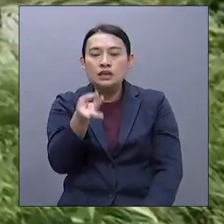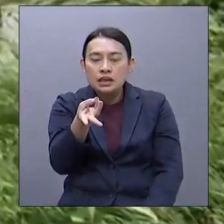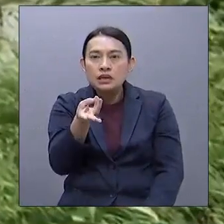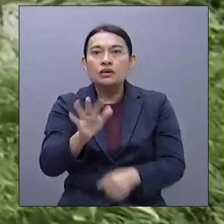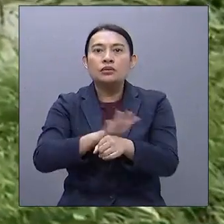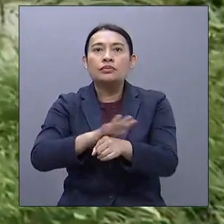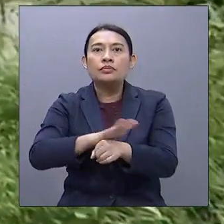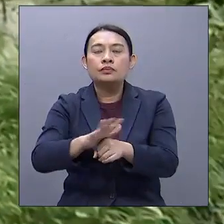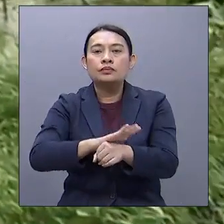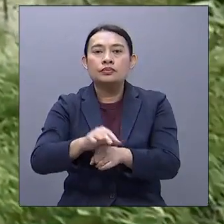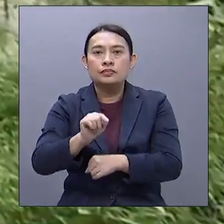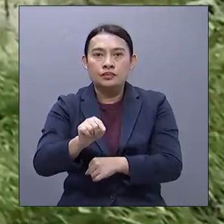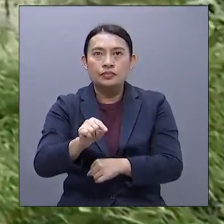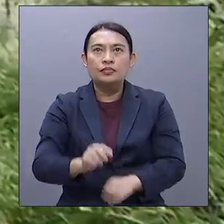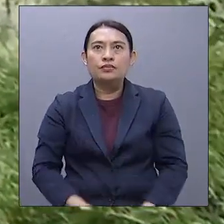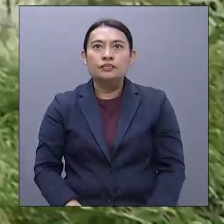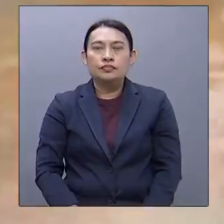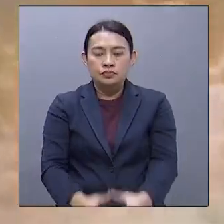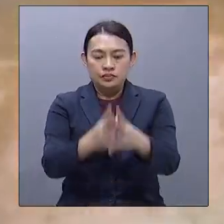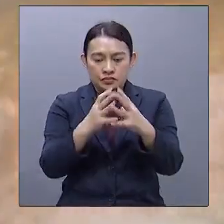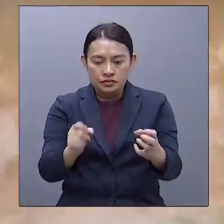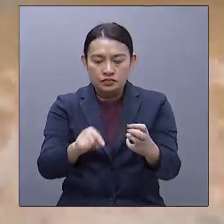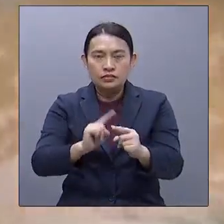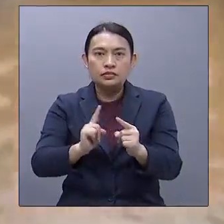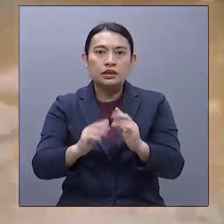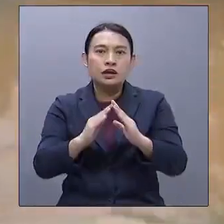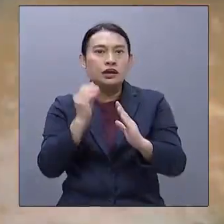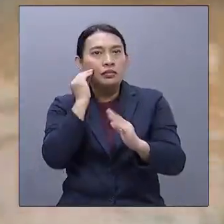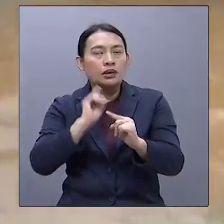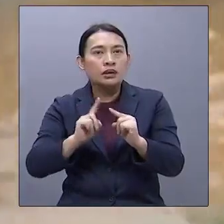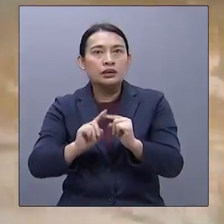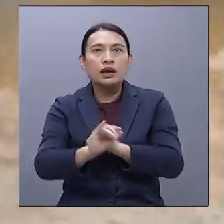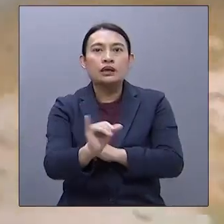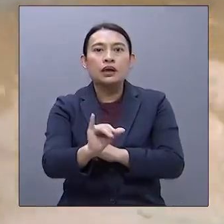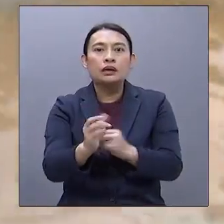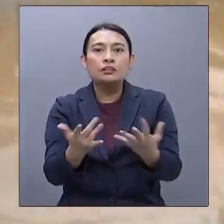นักยังไม่มีรายงานความเสียหายเกี่ยวกับอาคารบ้านเรือนออกมาอย่างชัดเจนค่ะ